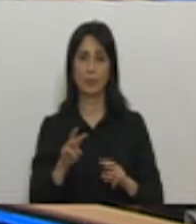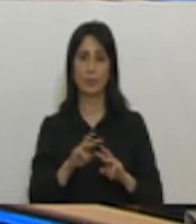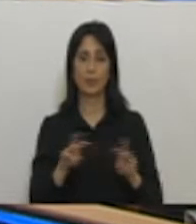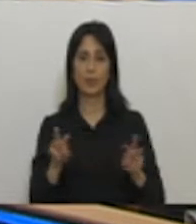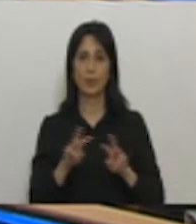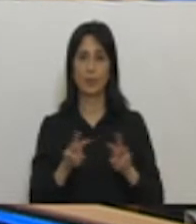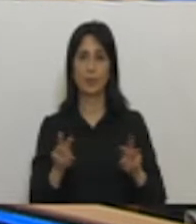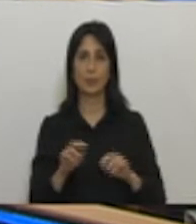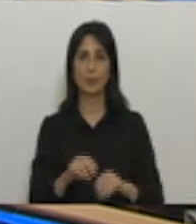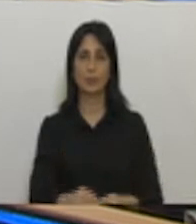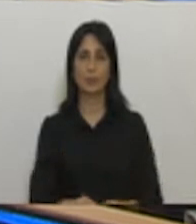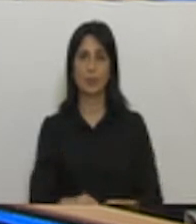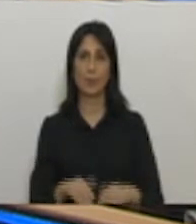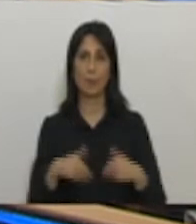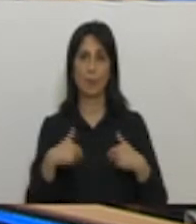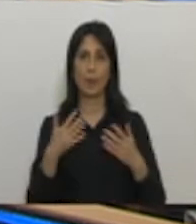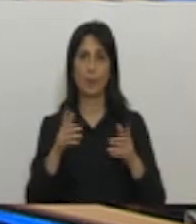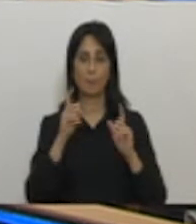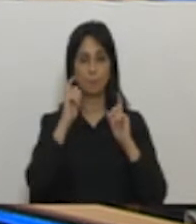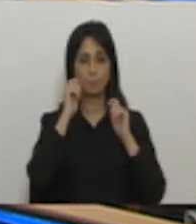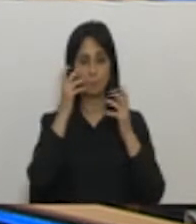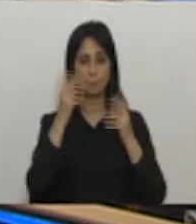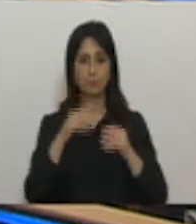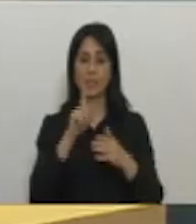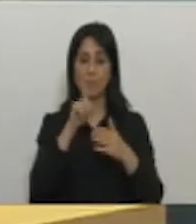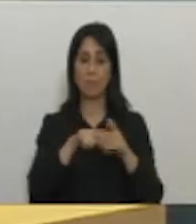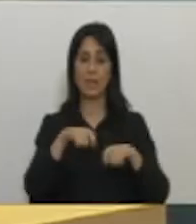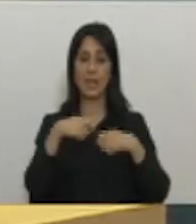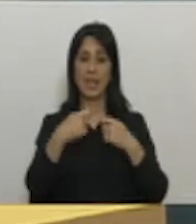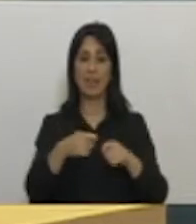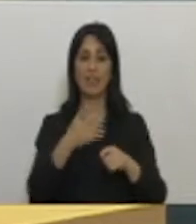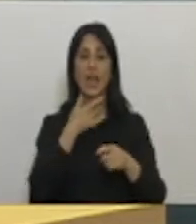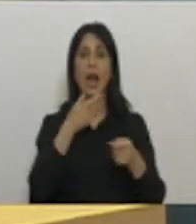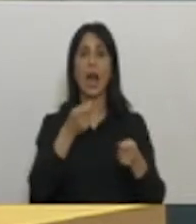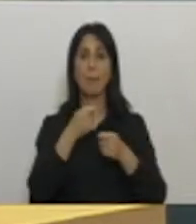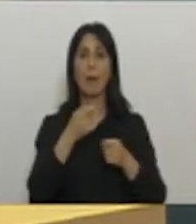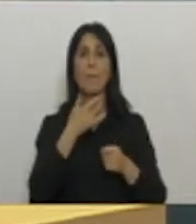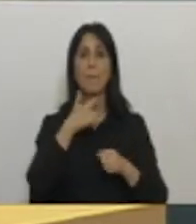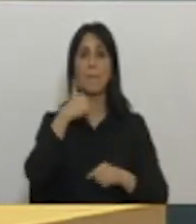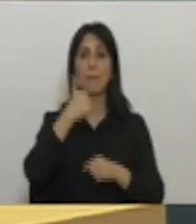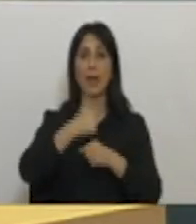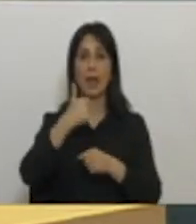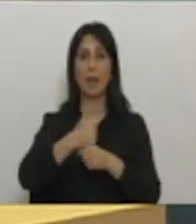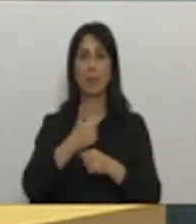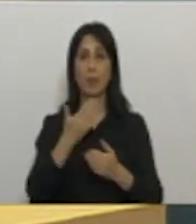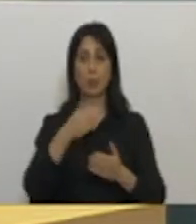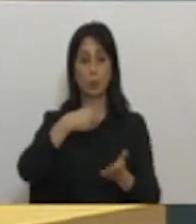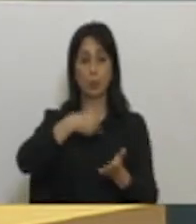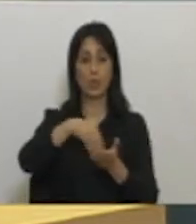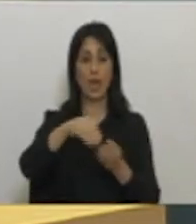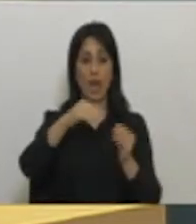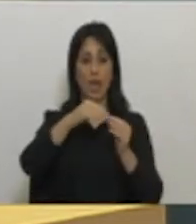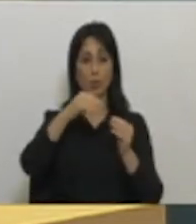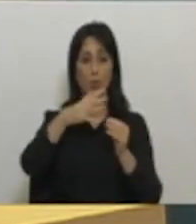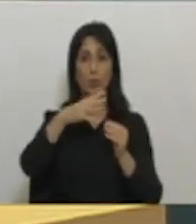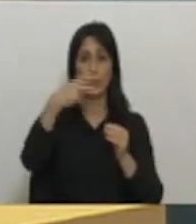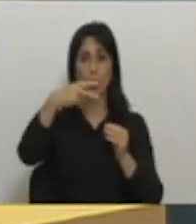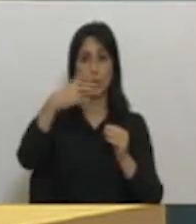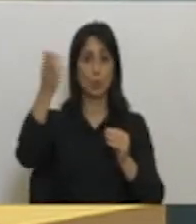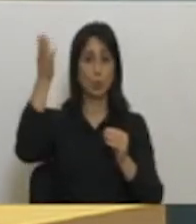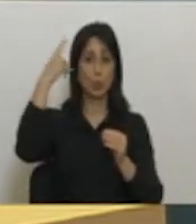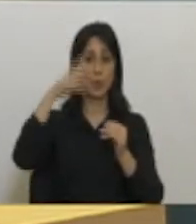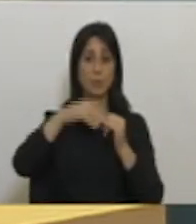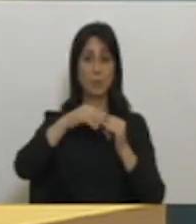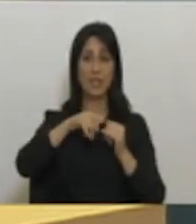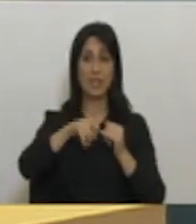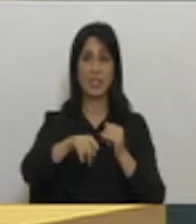გაკეთდეს. ეს მიენდოს უნდა გამგებლებს, მერებს, თუ ნაყიდი 10 15 20 წლის უკან ეს